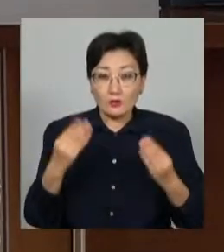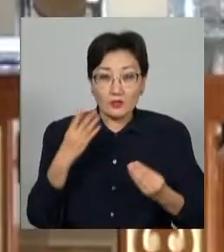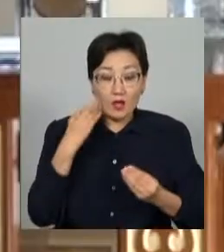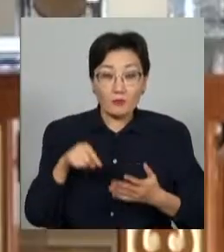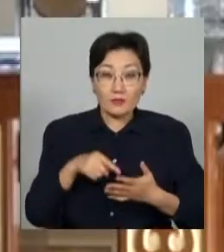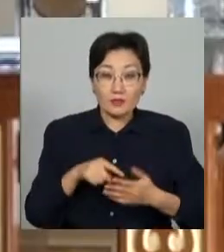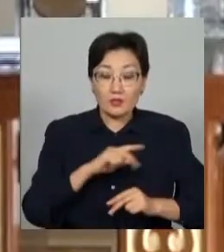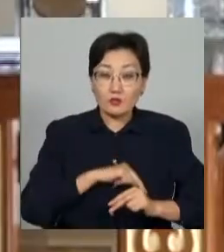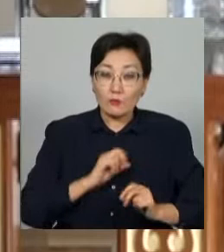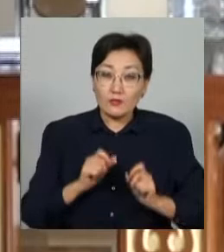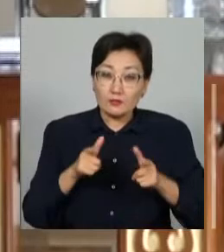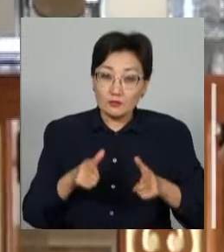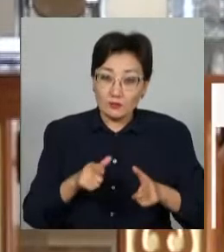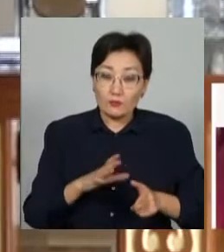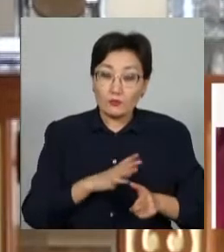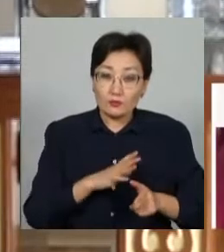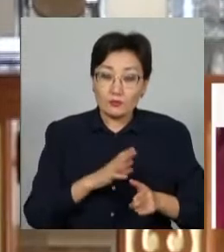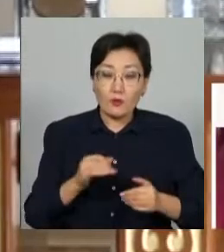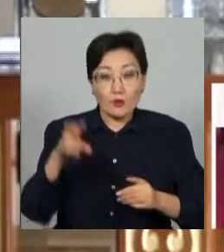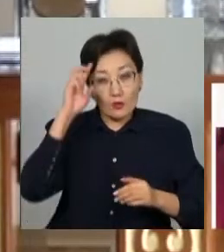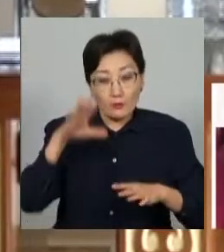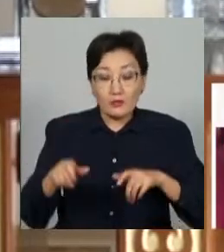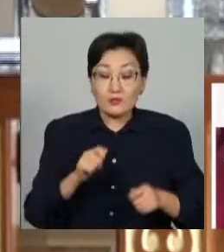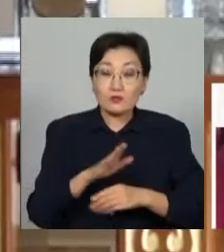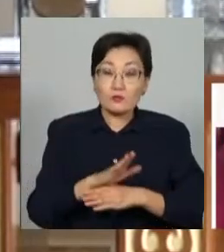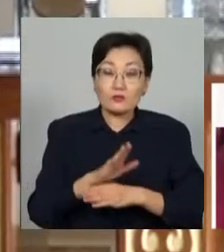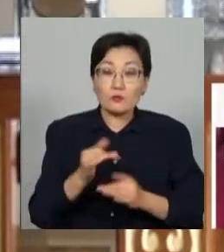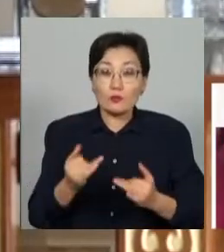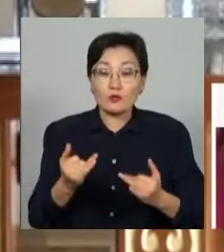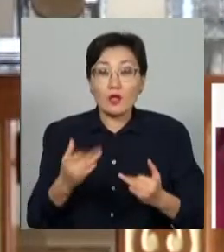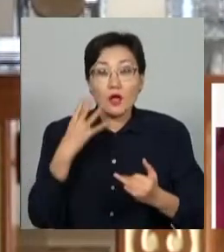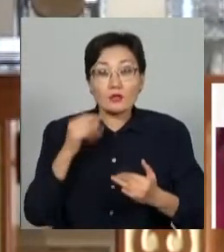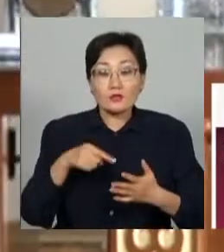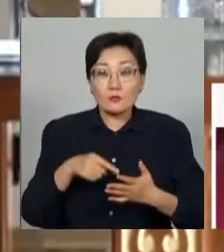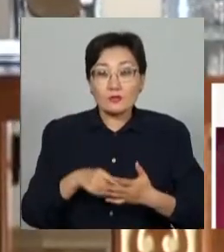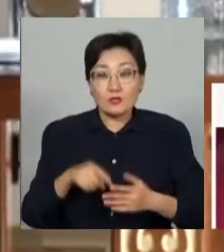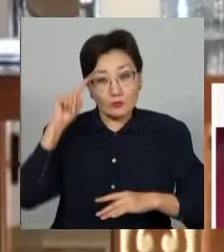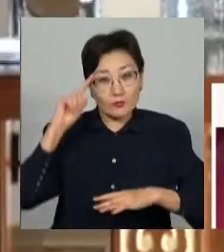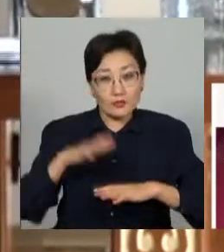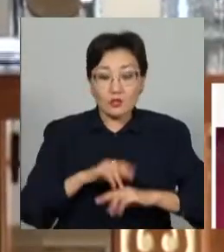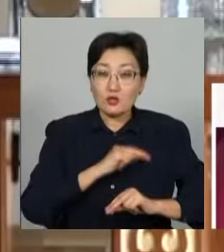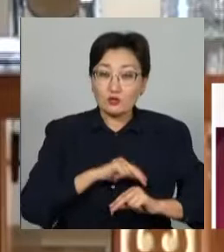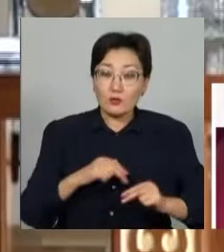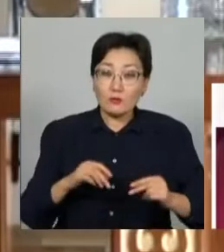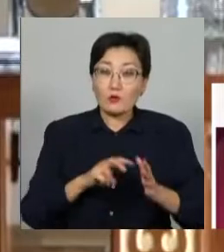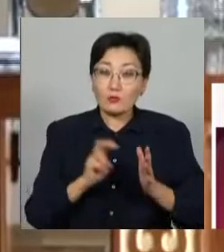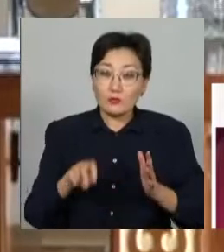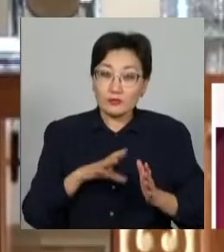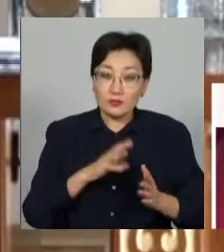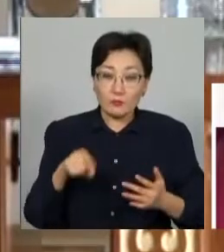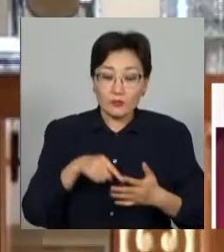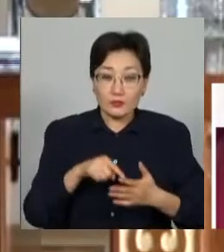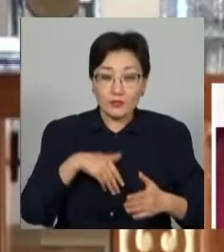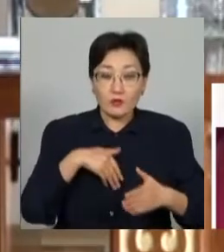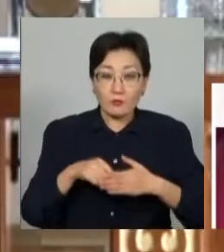босатылды. Мемлекет басшысы таяуда берген өзінің сұхбатында Бақытжан Абдырұлының өз міндетінің тиянақты атқарғанын айтып